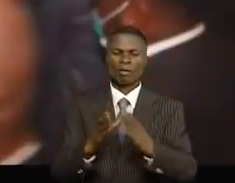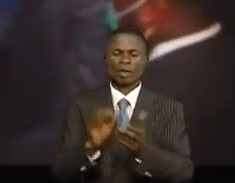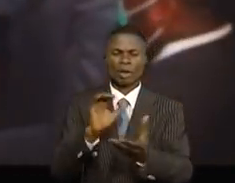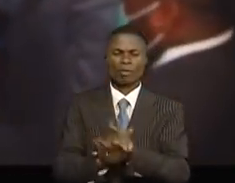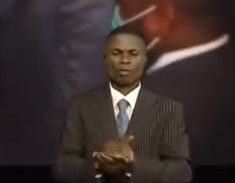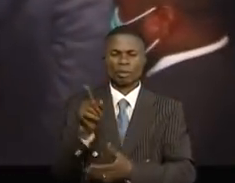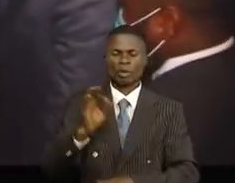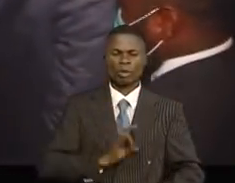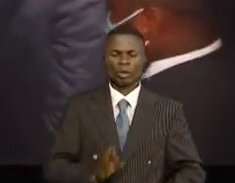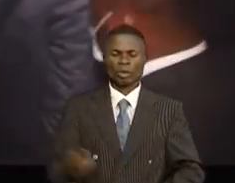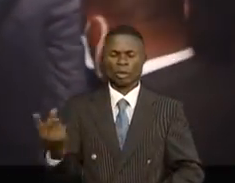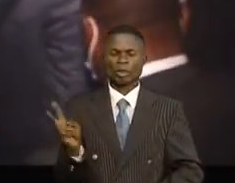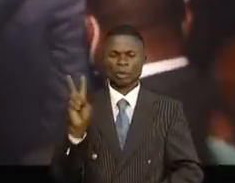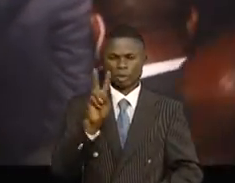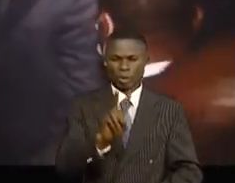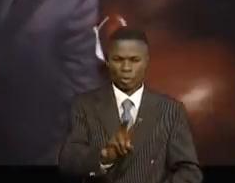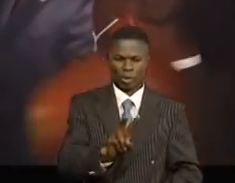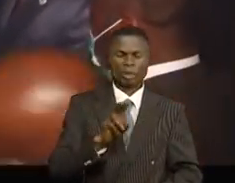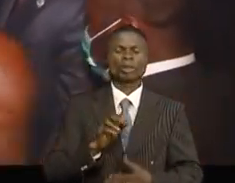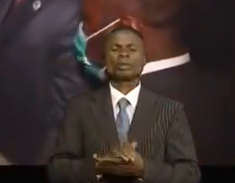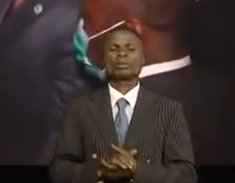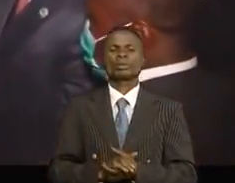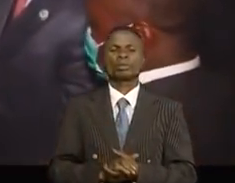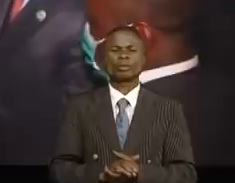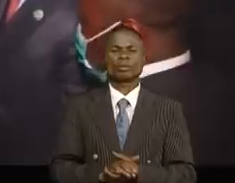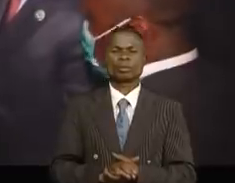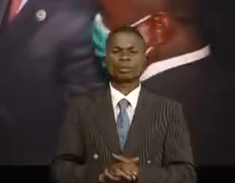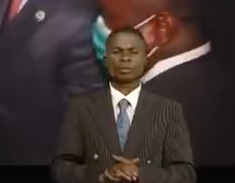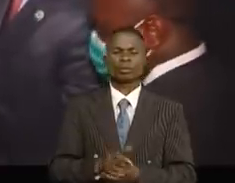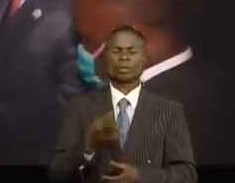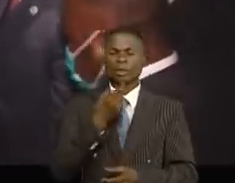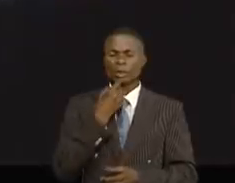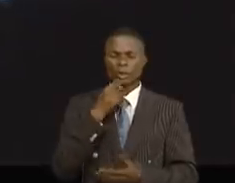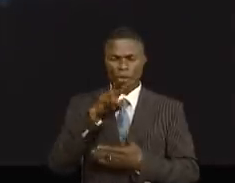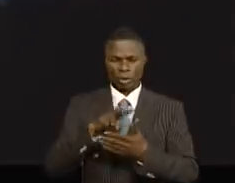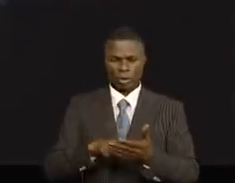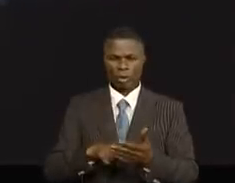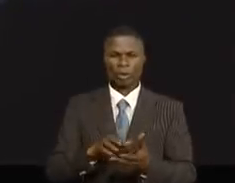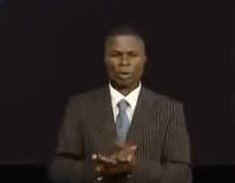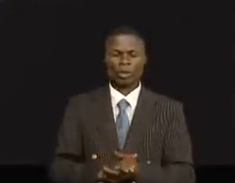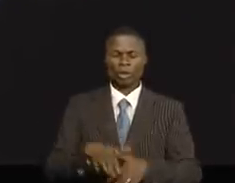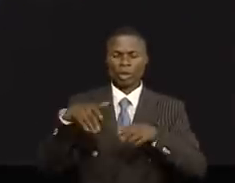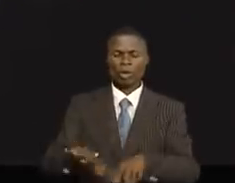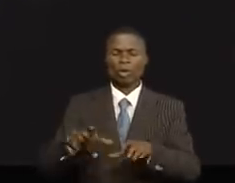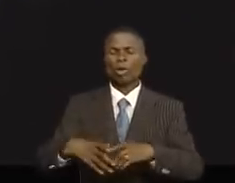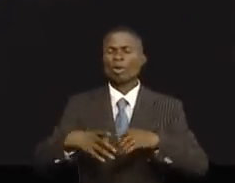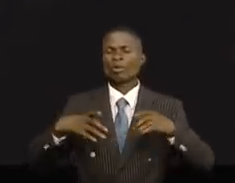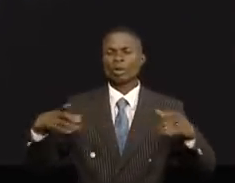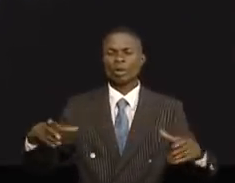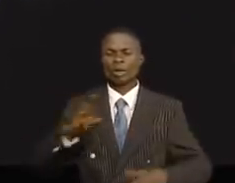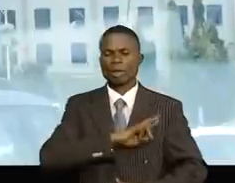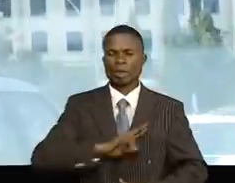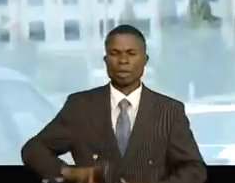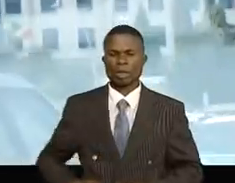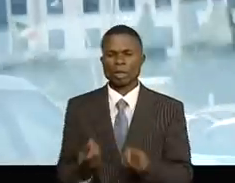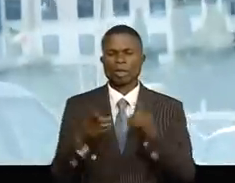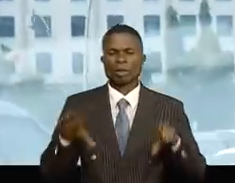épouse, la première dame, Denis Nyakeru Tshisekedi. Unie par l'histoire et le majestueux fleuve Congo, la RDC et la